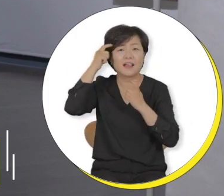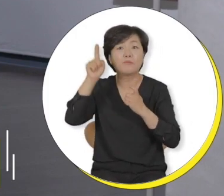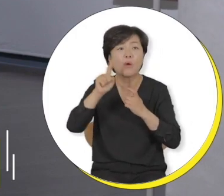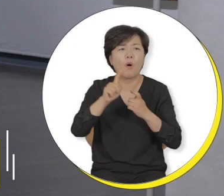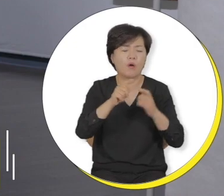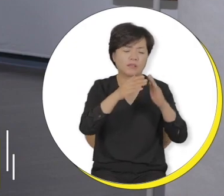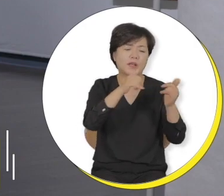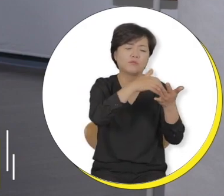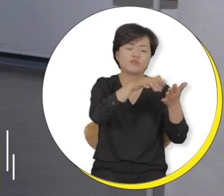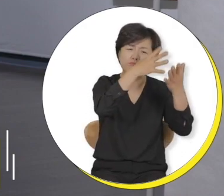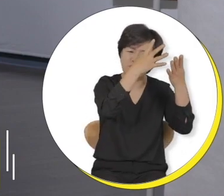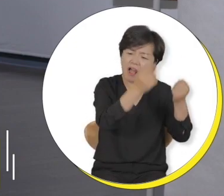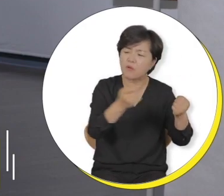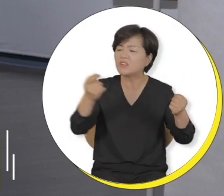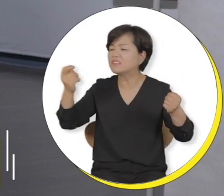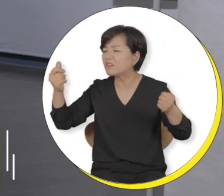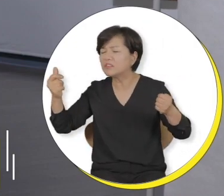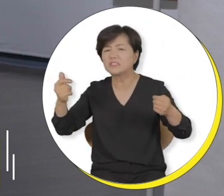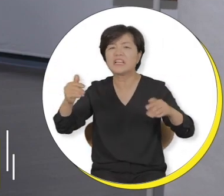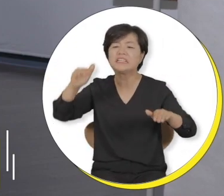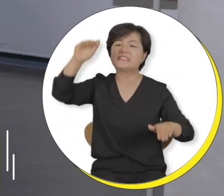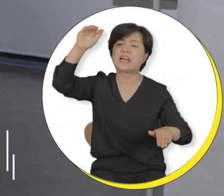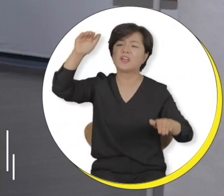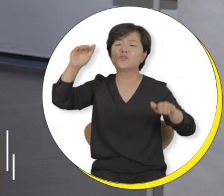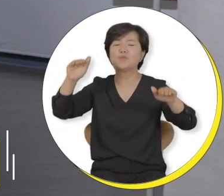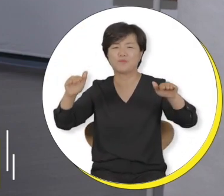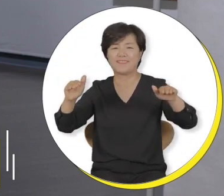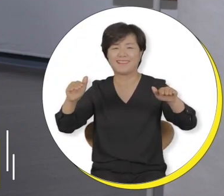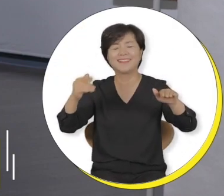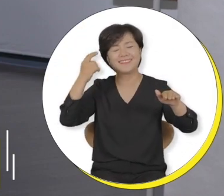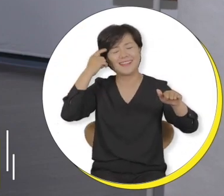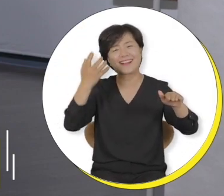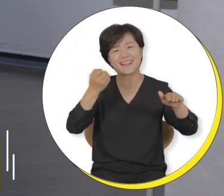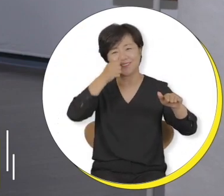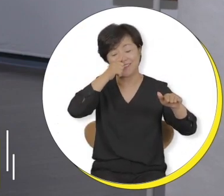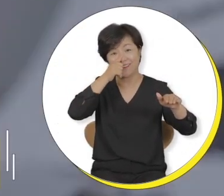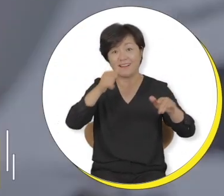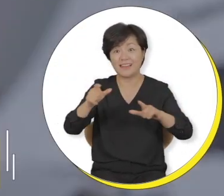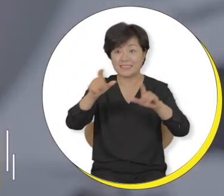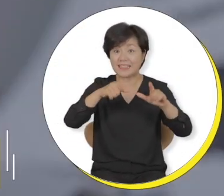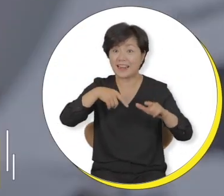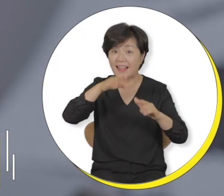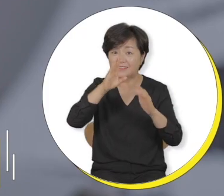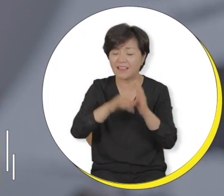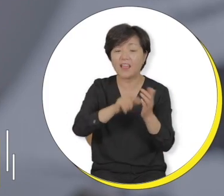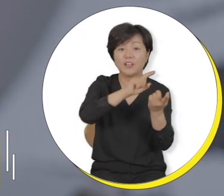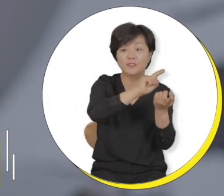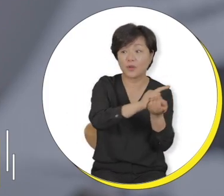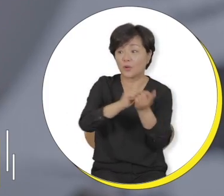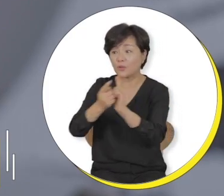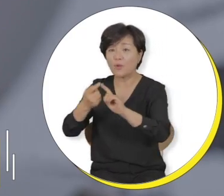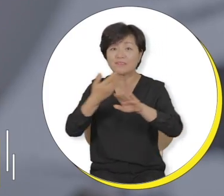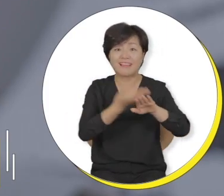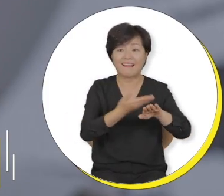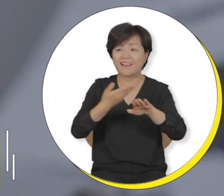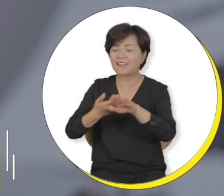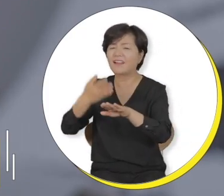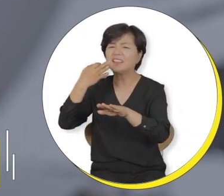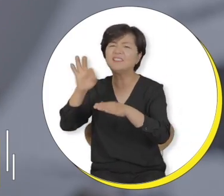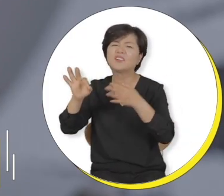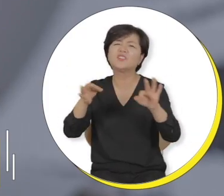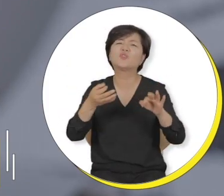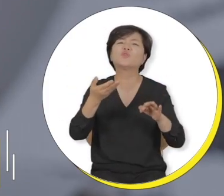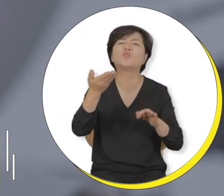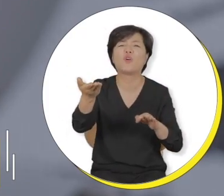저는 소수자와 다수자의 그런 경계를 좁힌다, 이런 느낌으로 접근을 했어요. 살아감에 있어서 서로 다른 점을